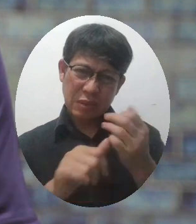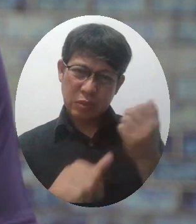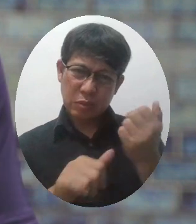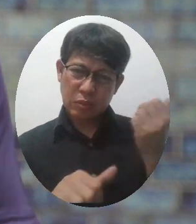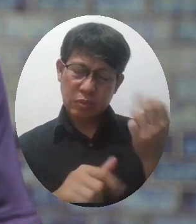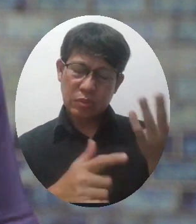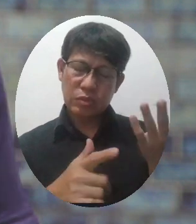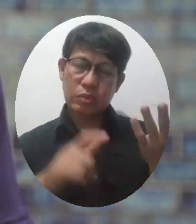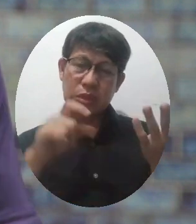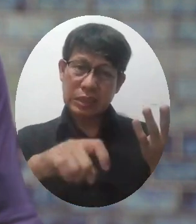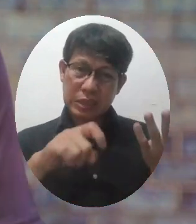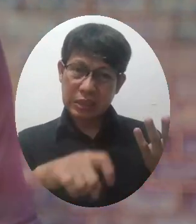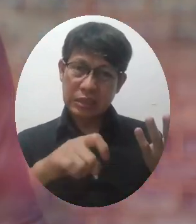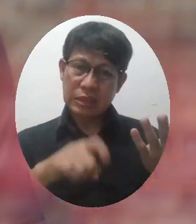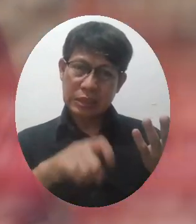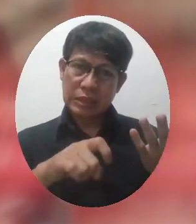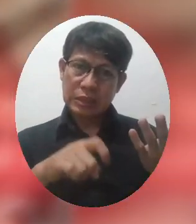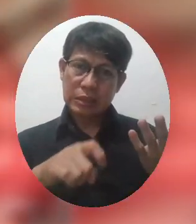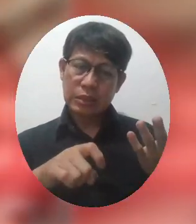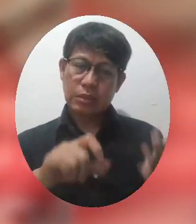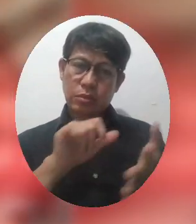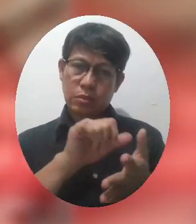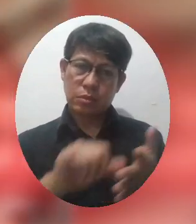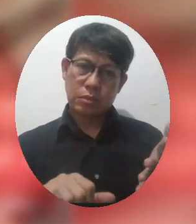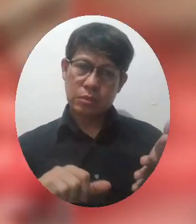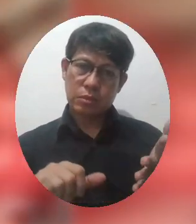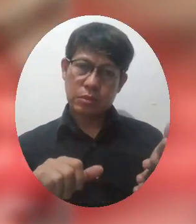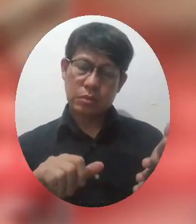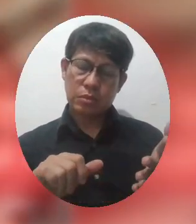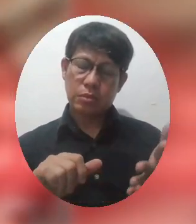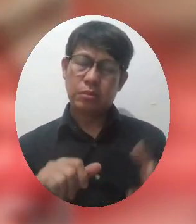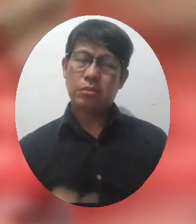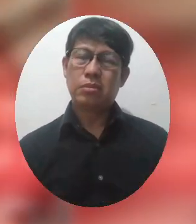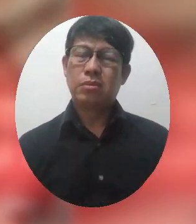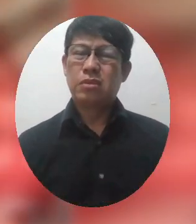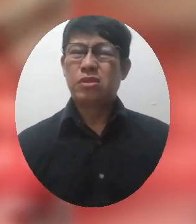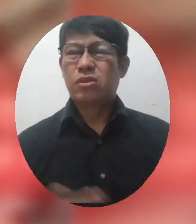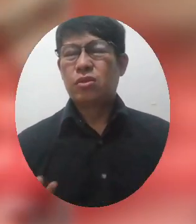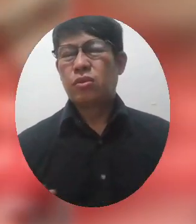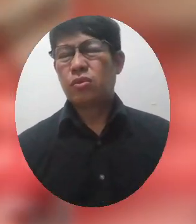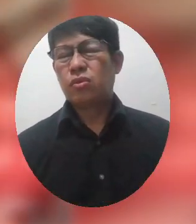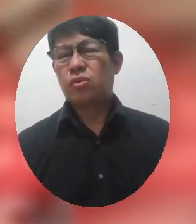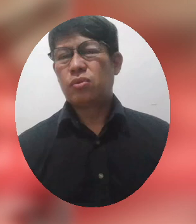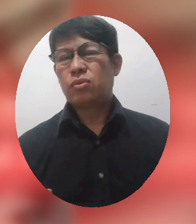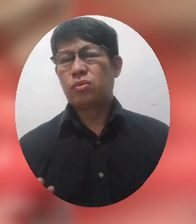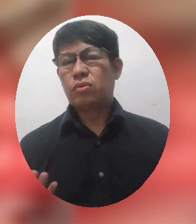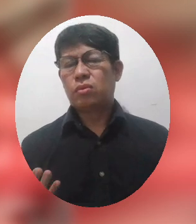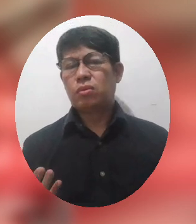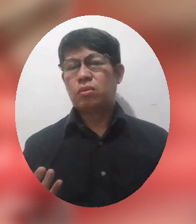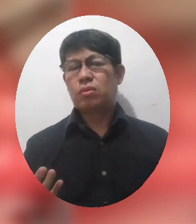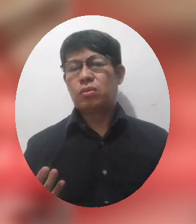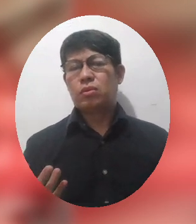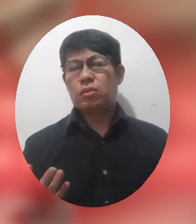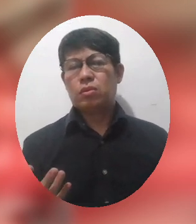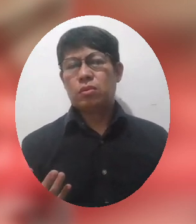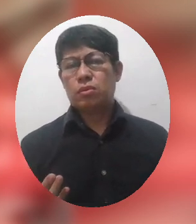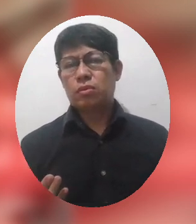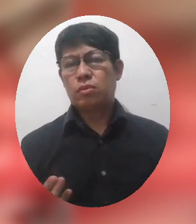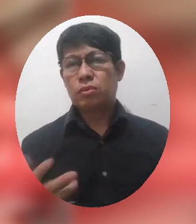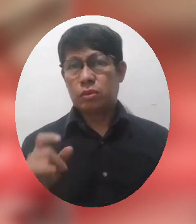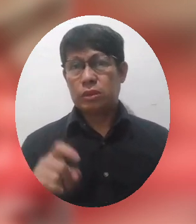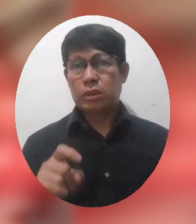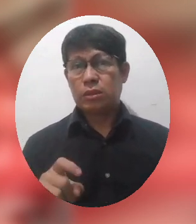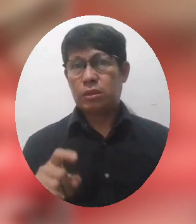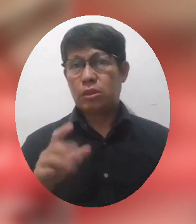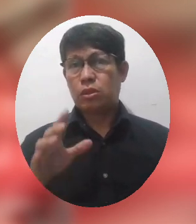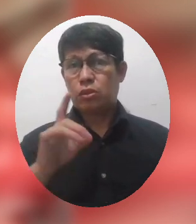isang medical condition na kinakailangan kaagad maoperahan. Karaniwang isinasagawa ang operasyon para gumawa muna